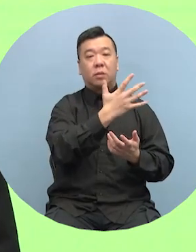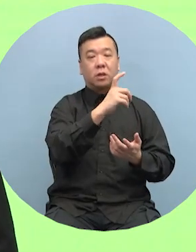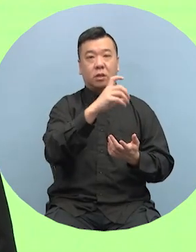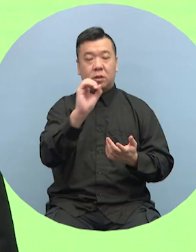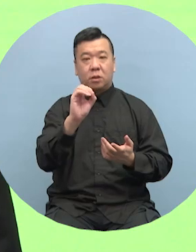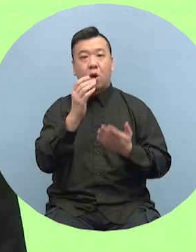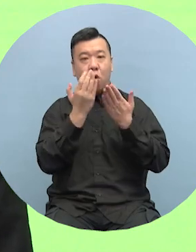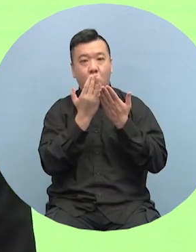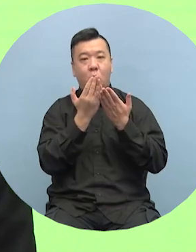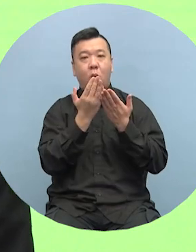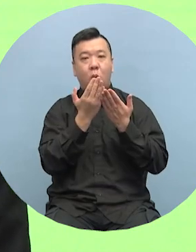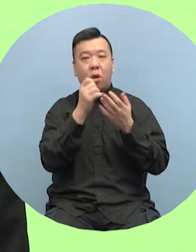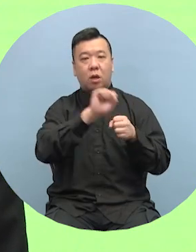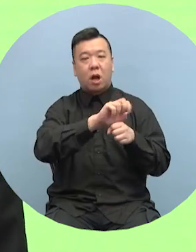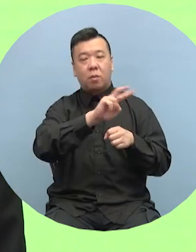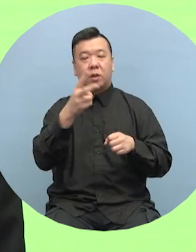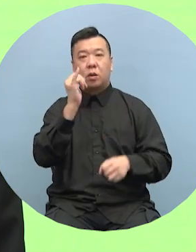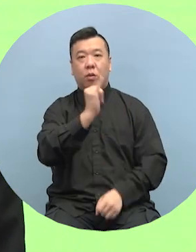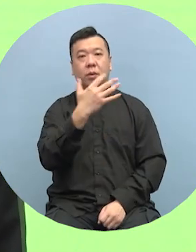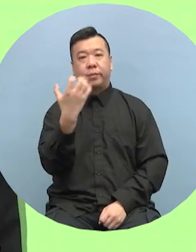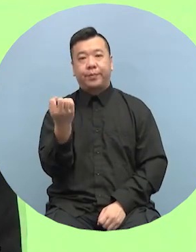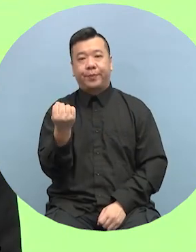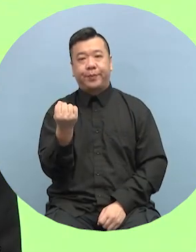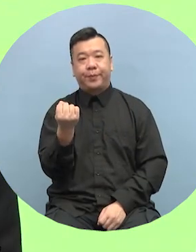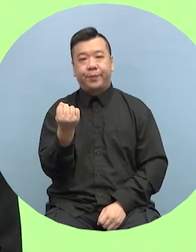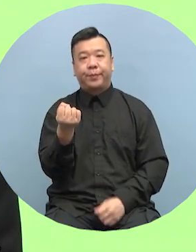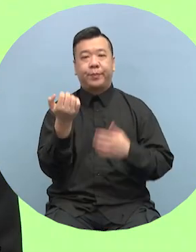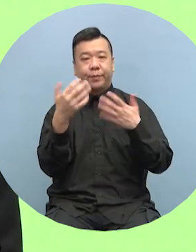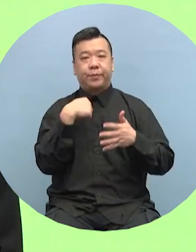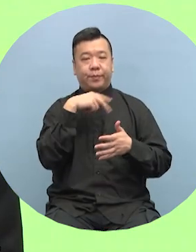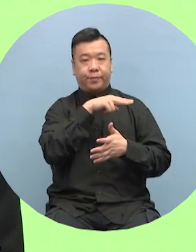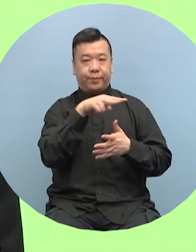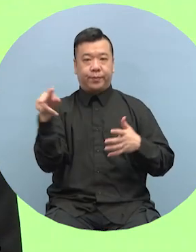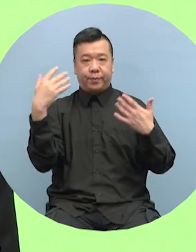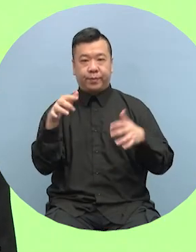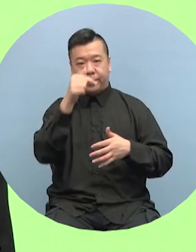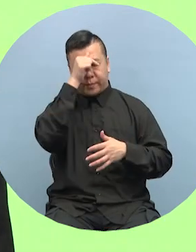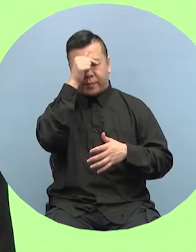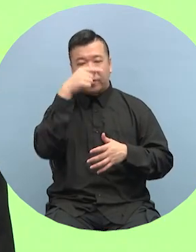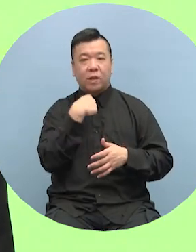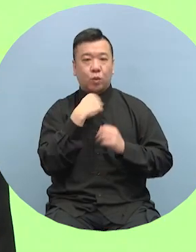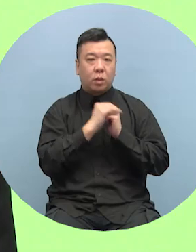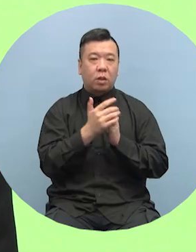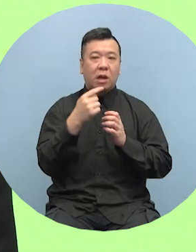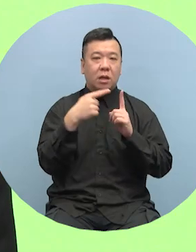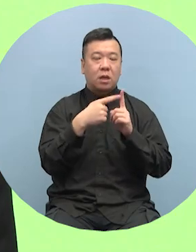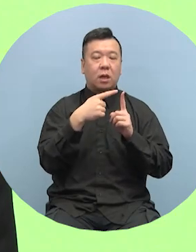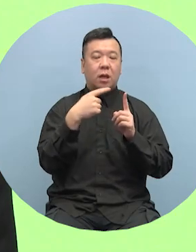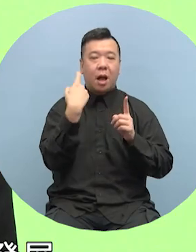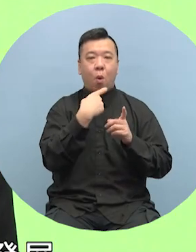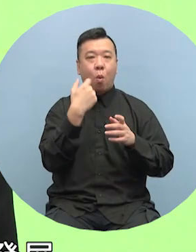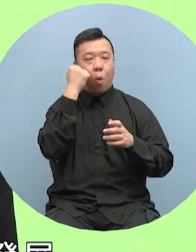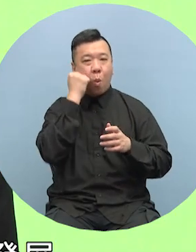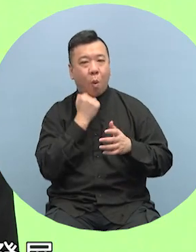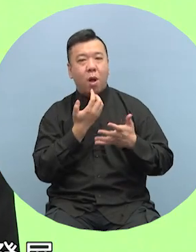學額咧，係加大到650個。我哋睇過醫療方面嘅需求啦、人口老化啦、科技嘅進